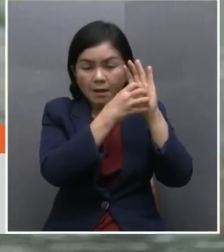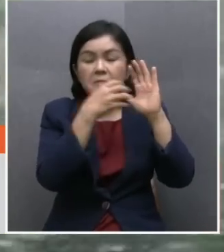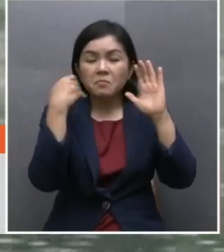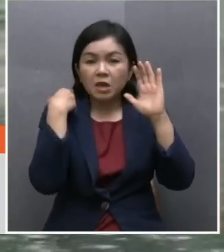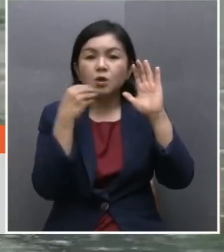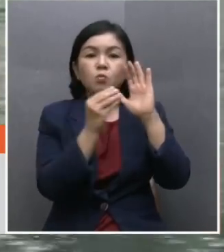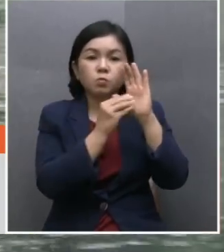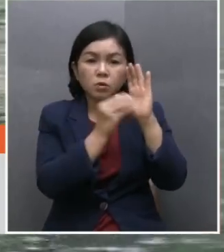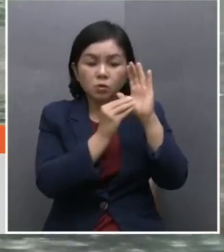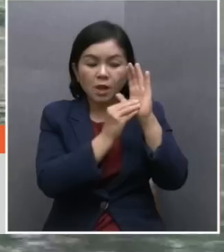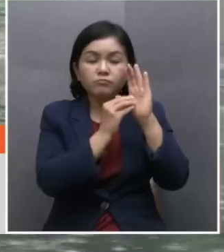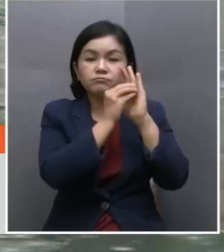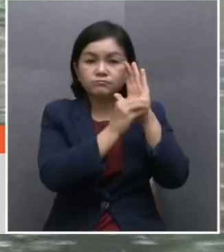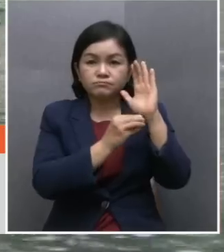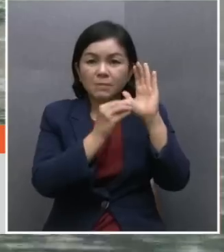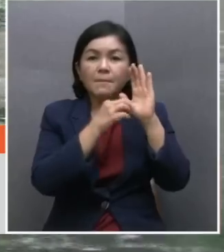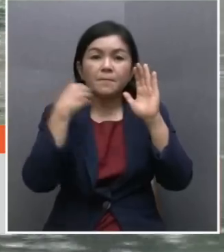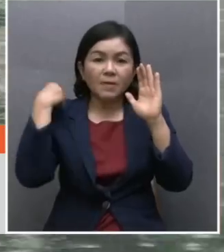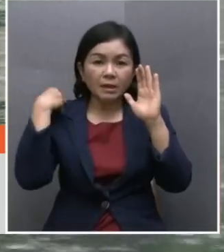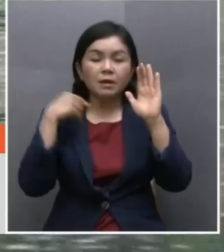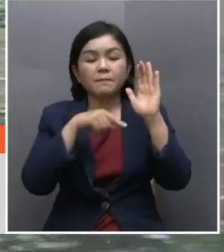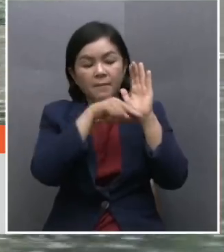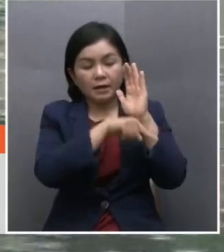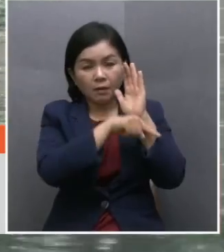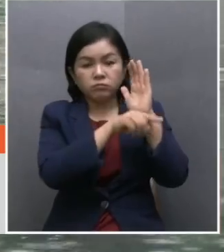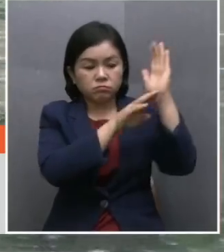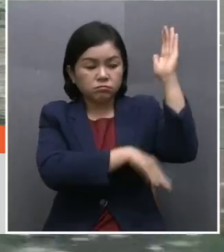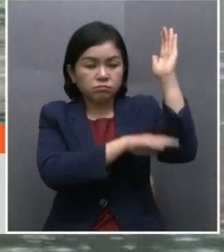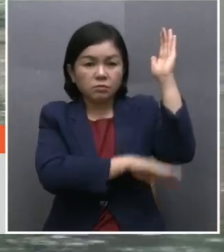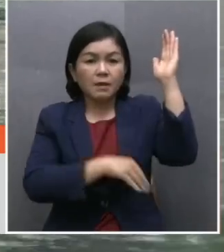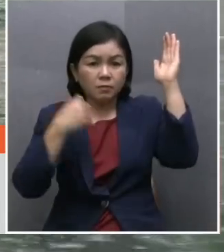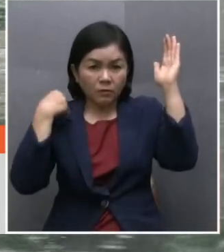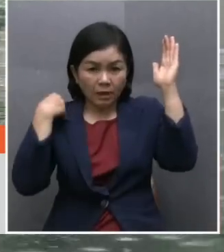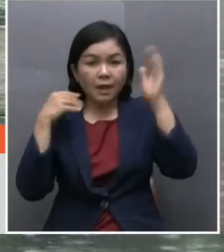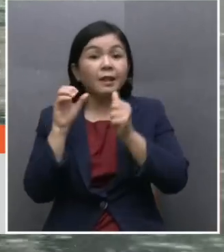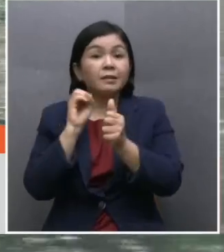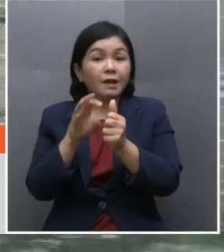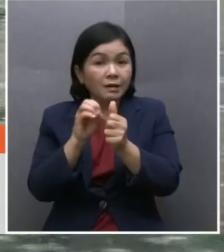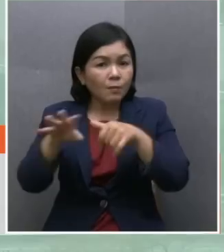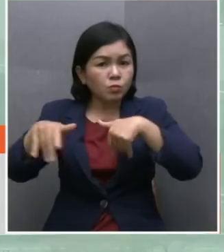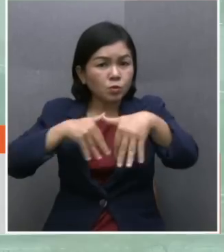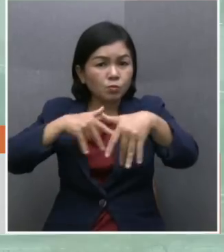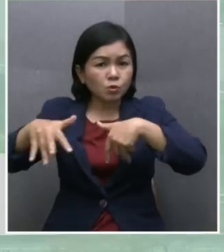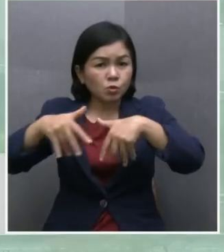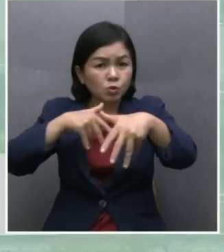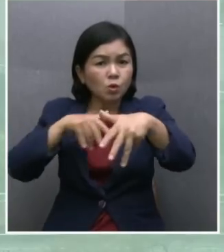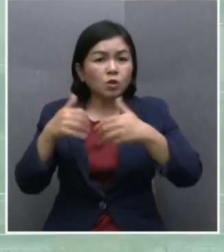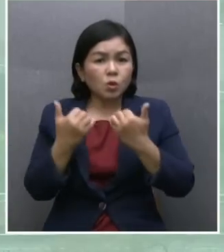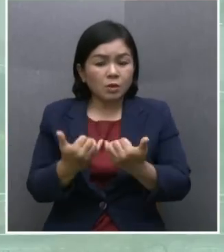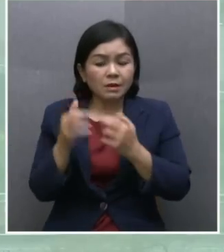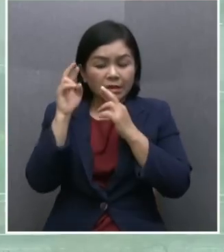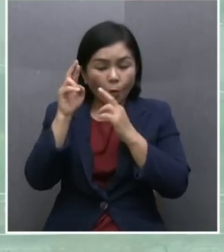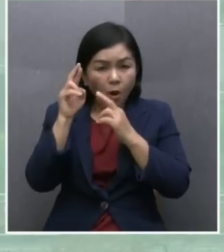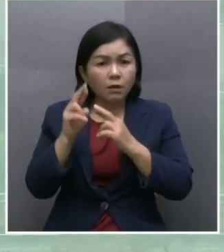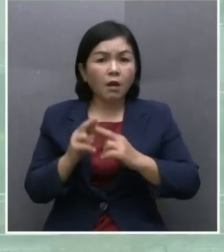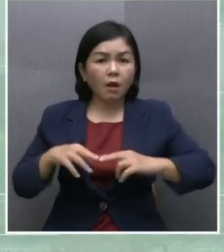กรุงเทพมหานครและปริมณฑลภาคตะวันออกและภาคใต้จึงขอแนะนำนะครับว่าให้ประชาชนนั้นระวังอันตราย